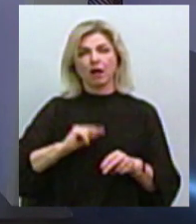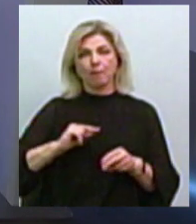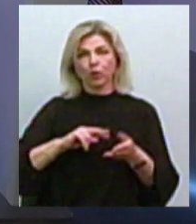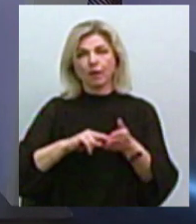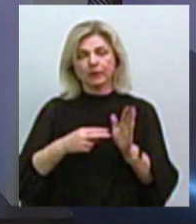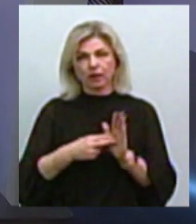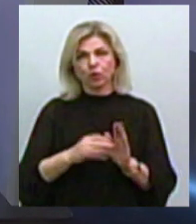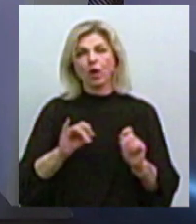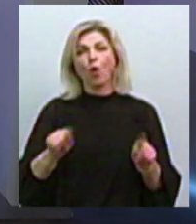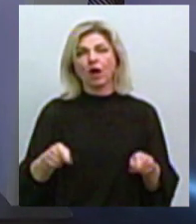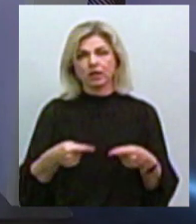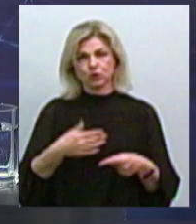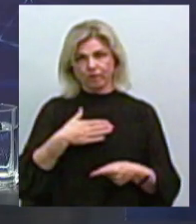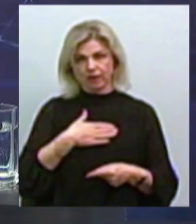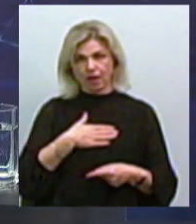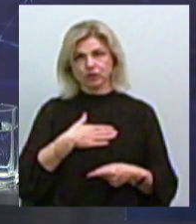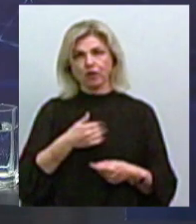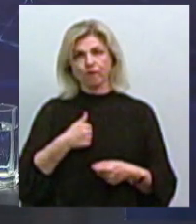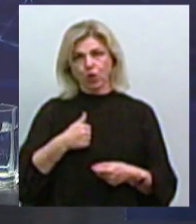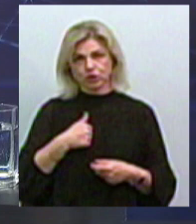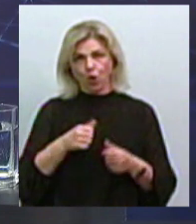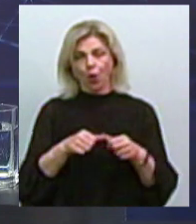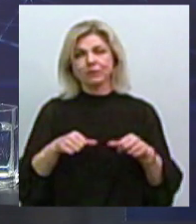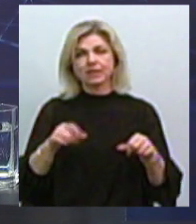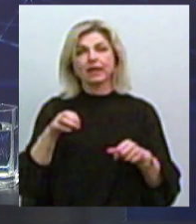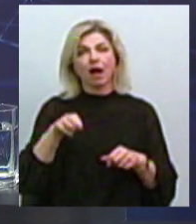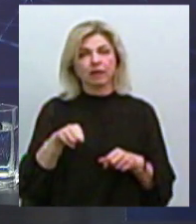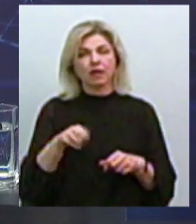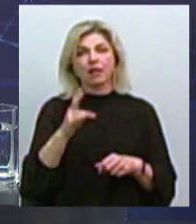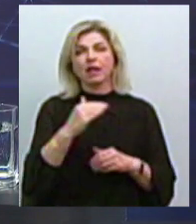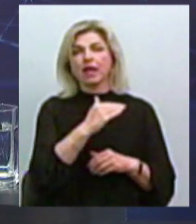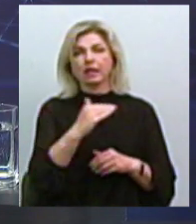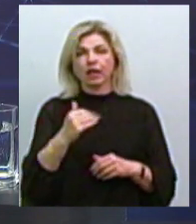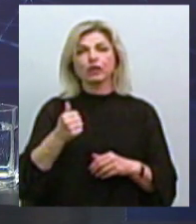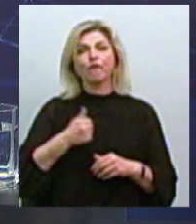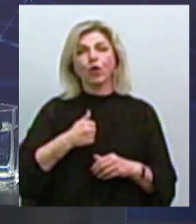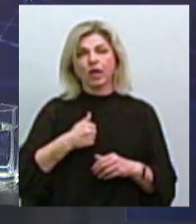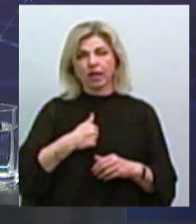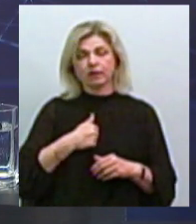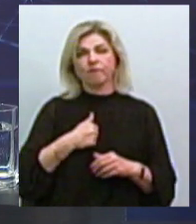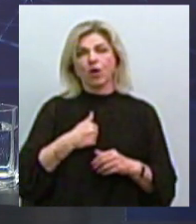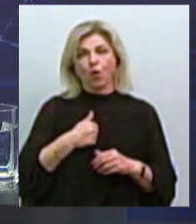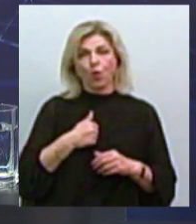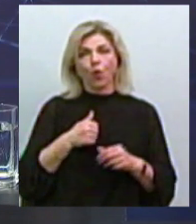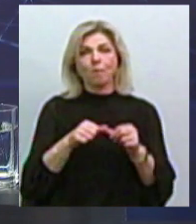спланована, організована в наших військових комісаріатах? На рівні районного військового комісаріату проводиться